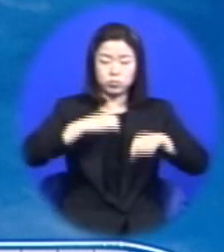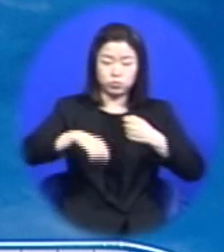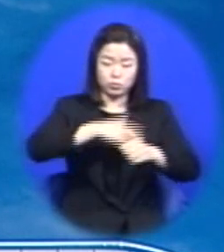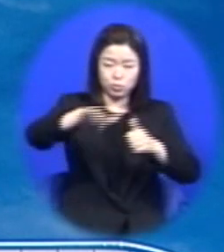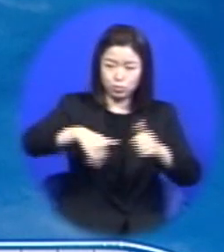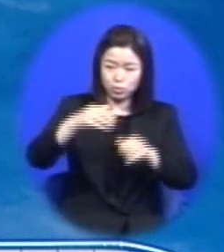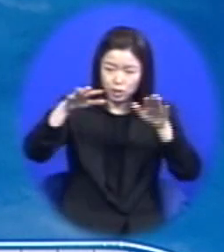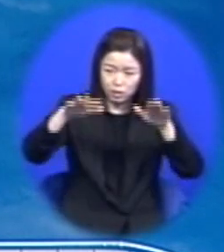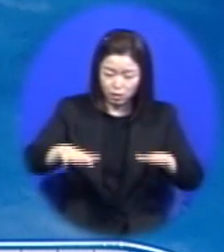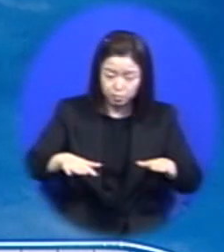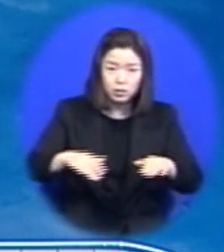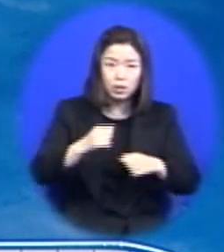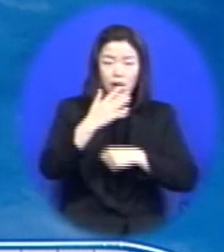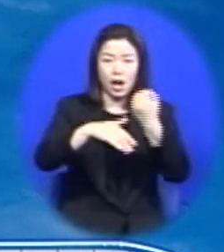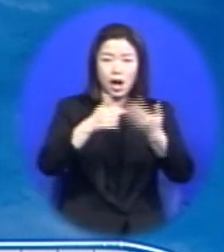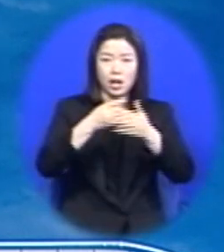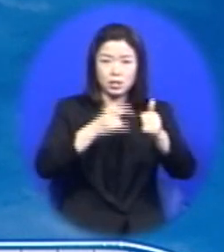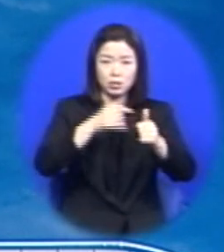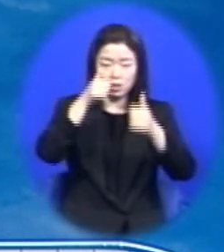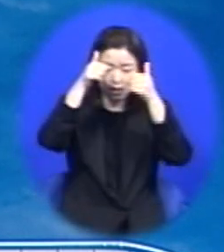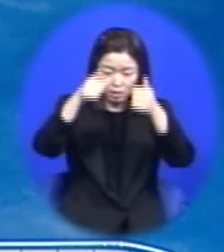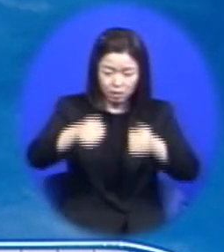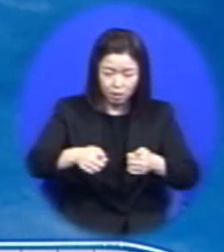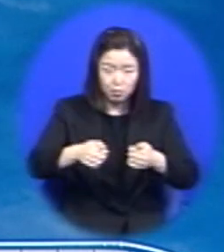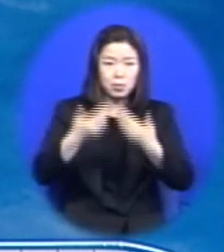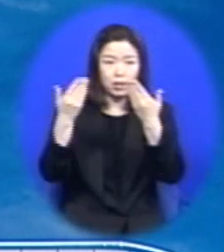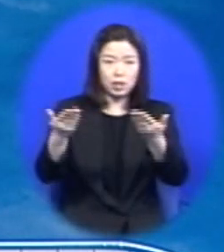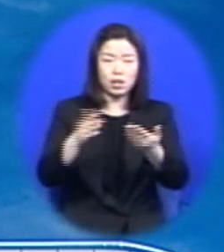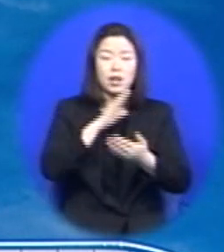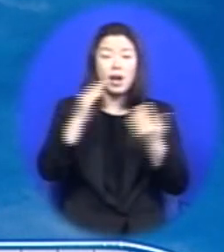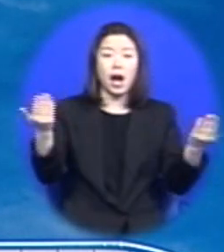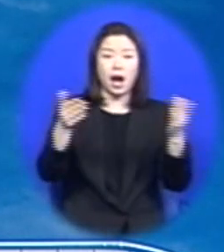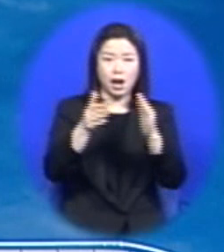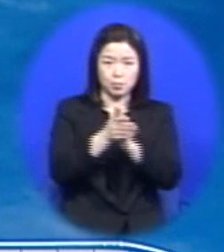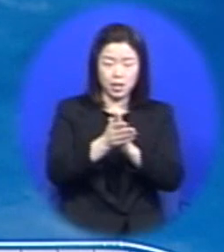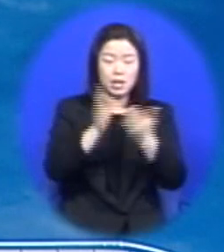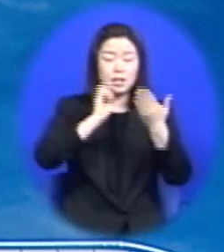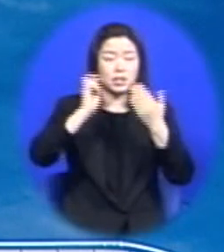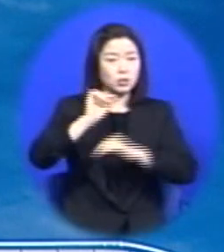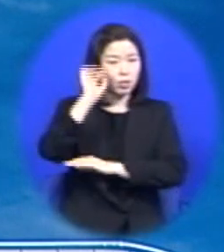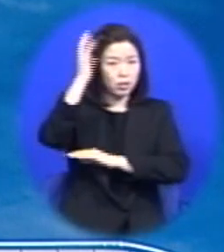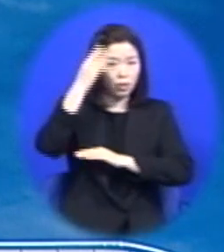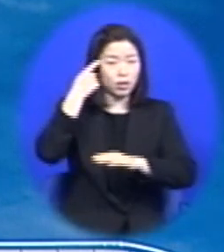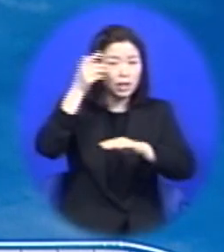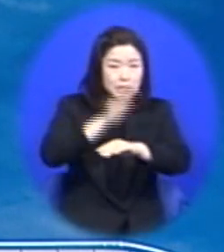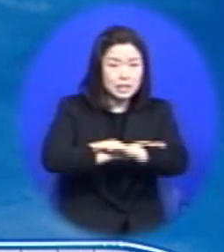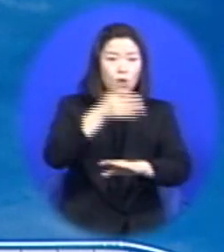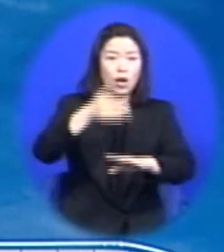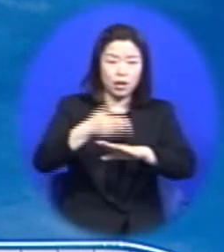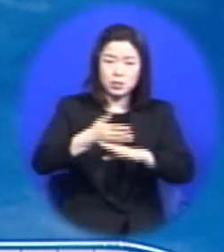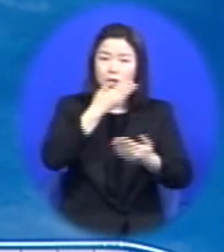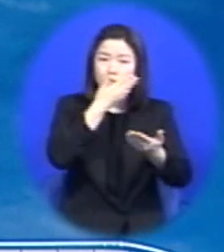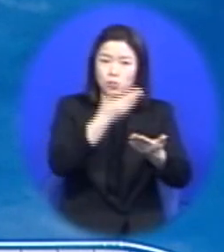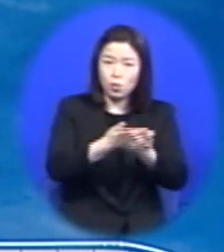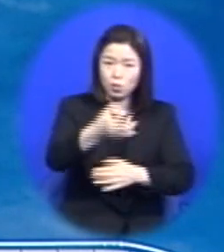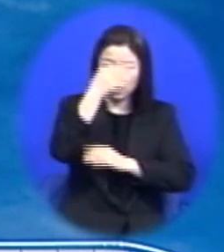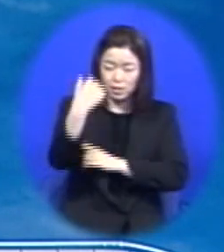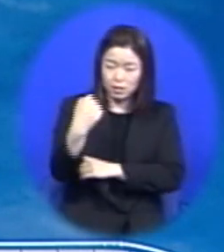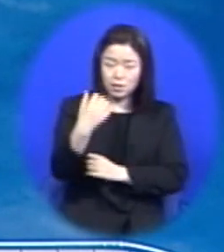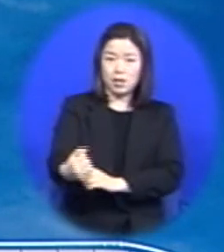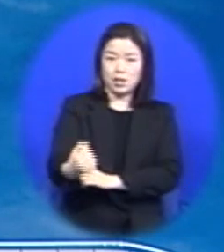대고 하나님께 경배하여 가로되 아멘, 찬송과 영광과 지혜와 감사와 존귀와 능력과